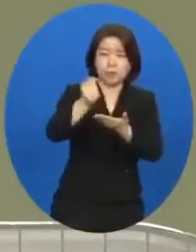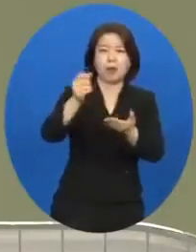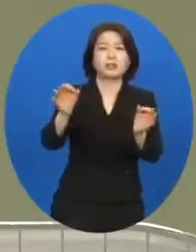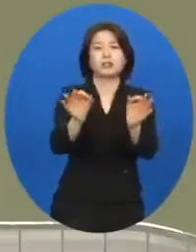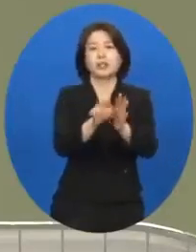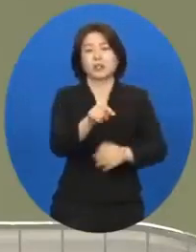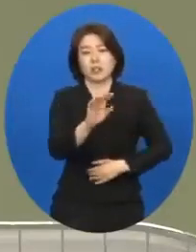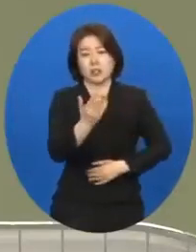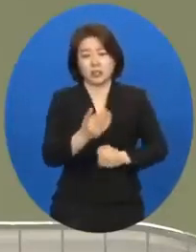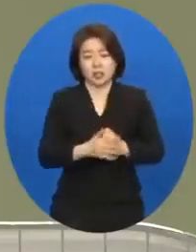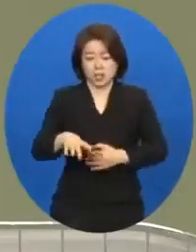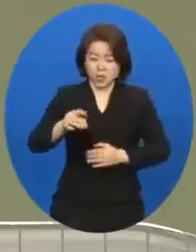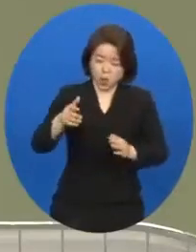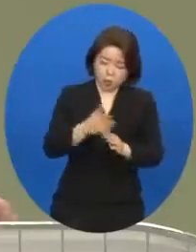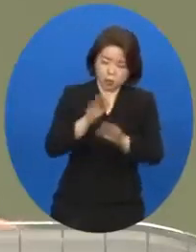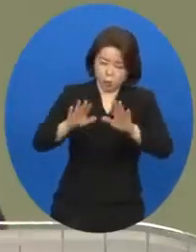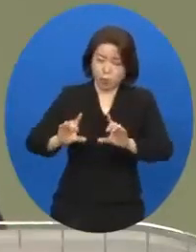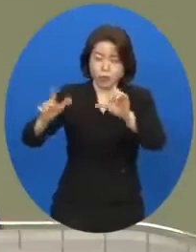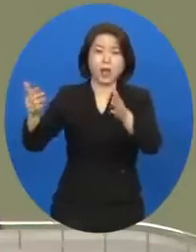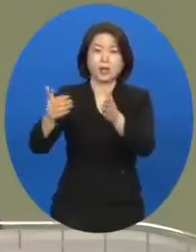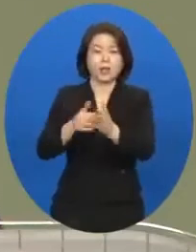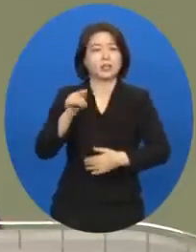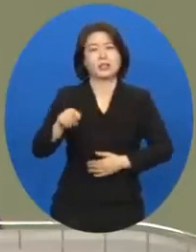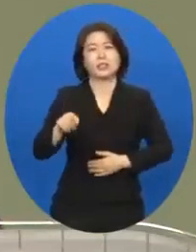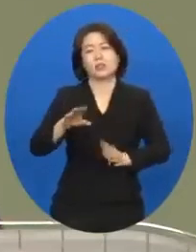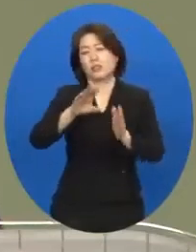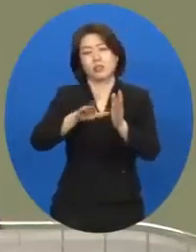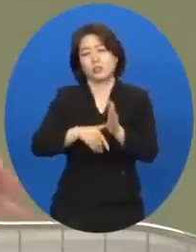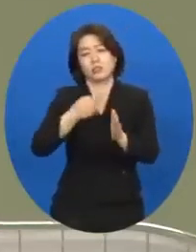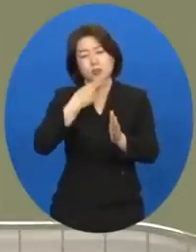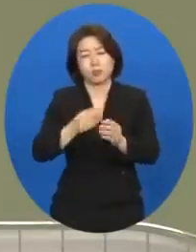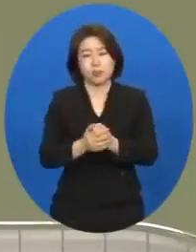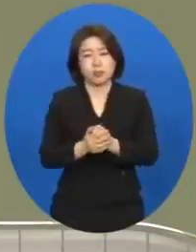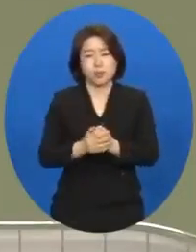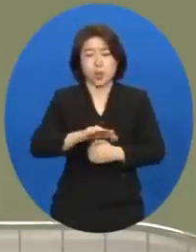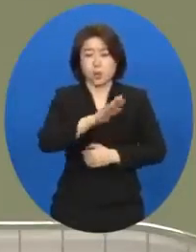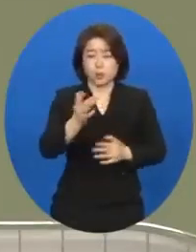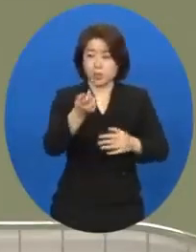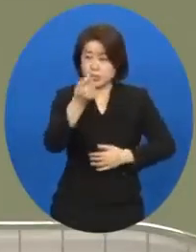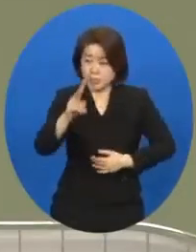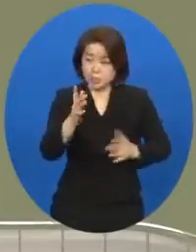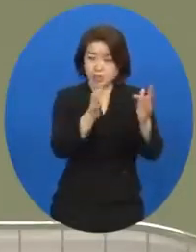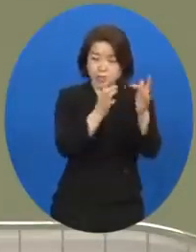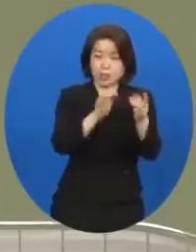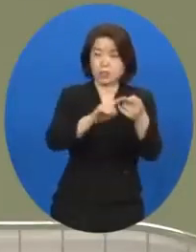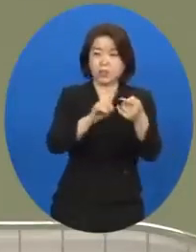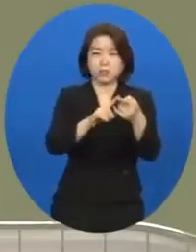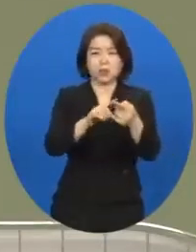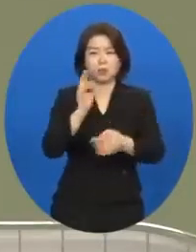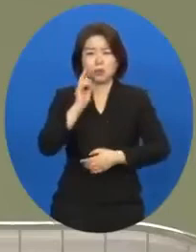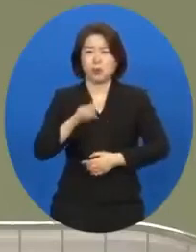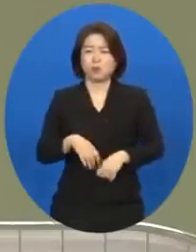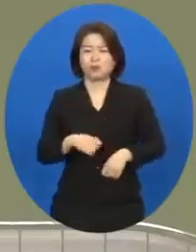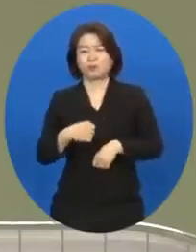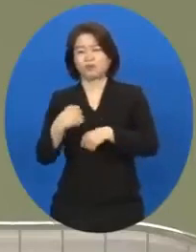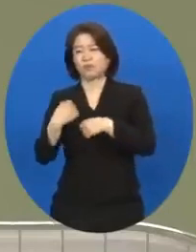태초부터 오늘날까지 이런 시대는 없었습니다. 우리는 TV나 인터넷에 대하여 너무나 안일한